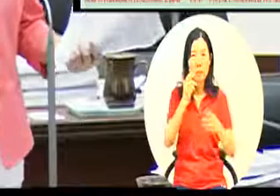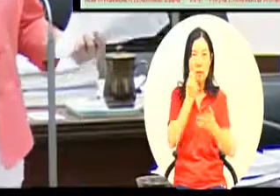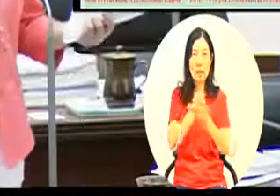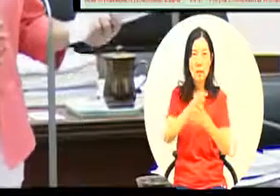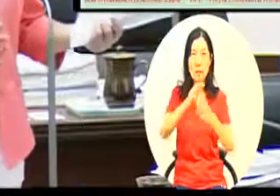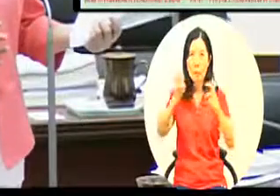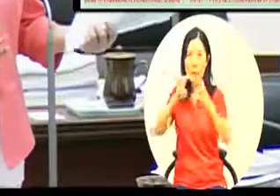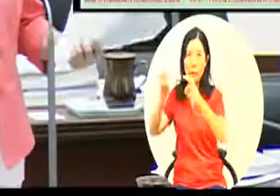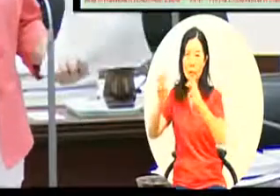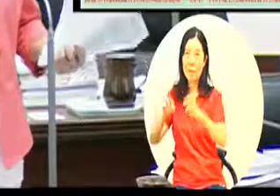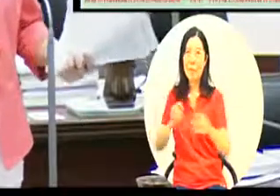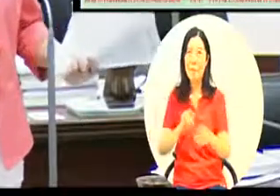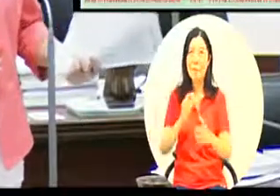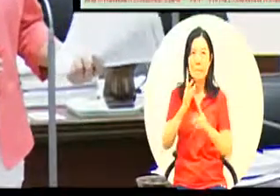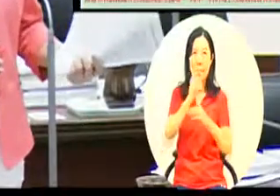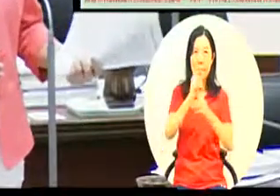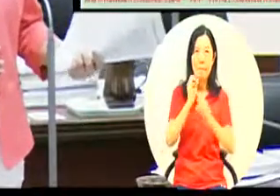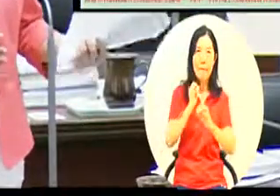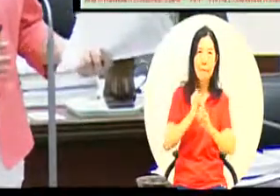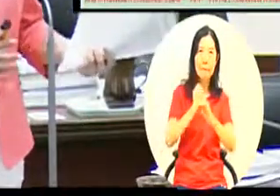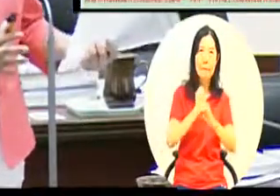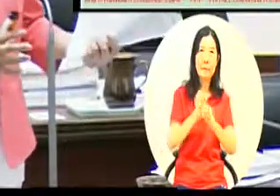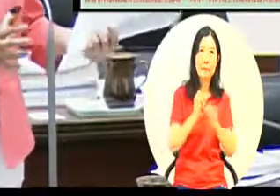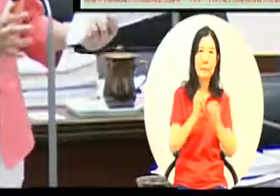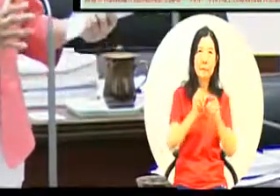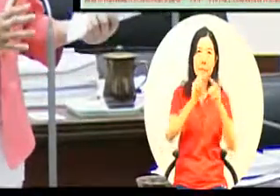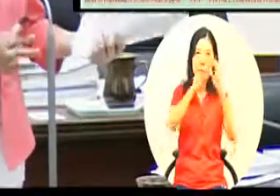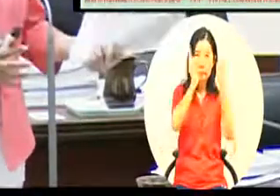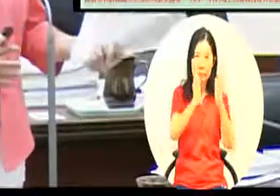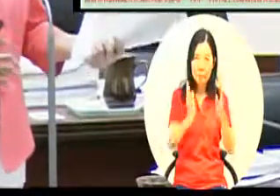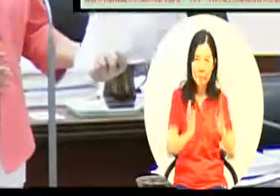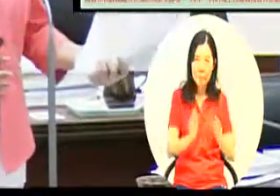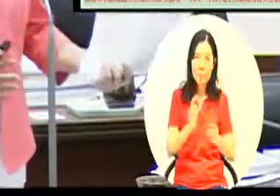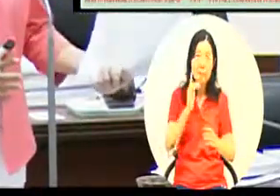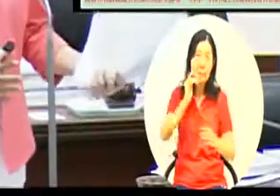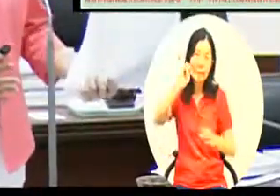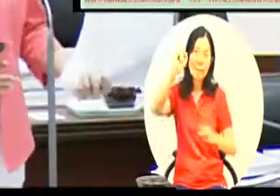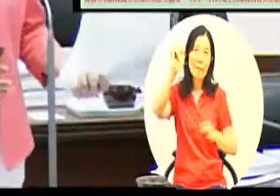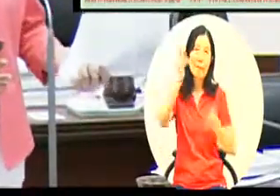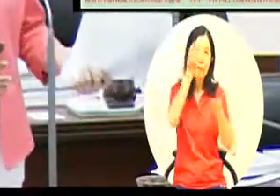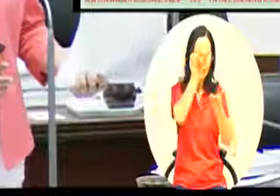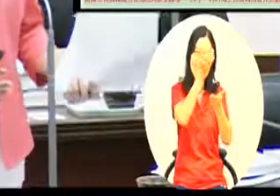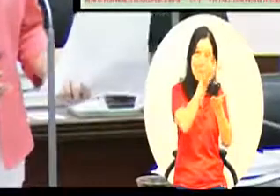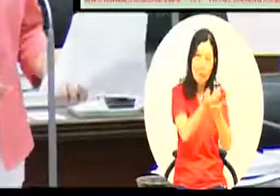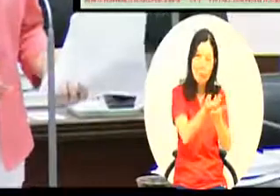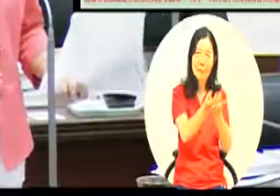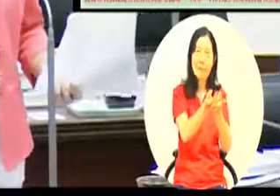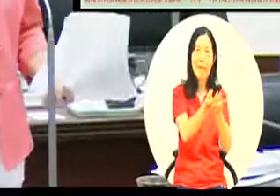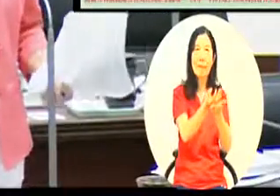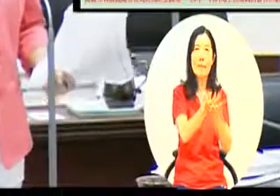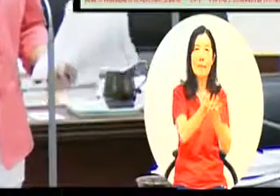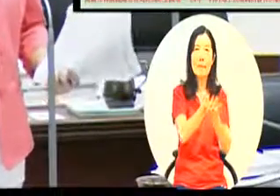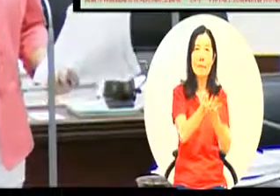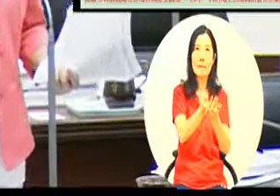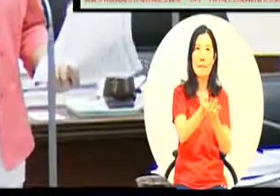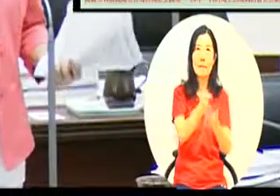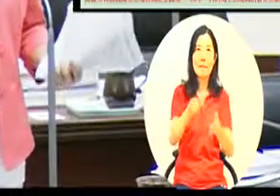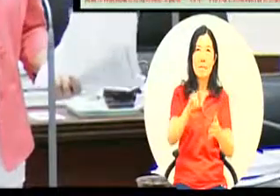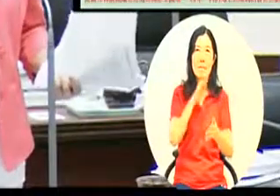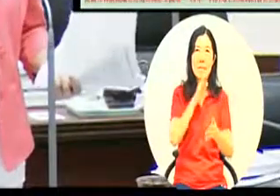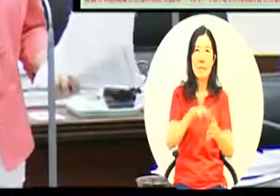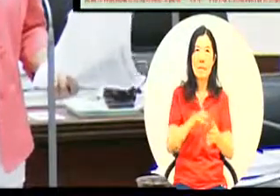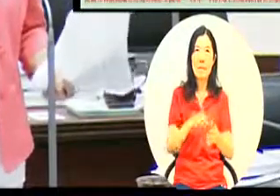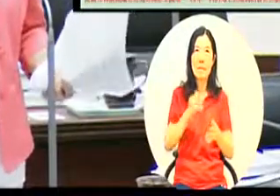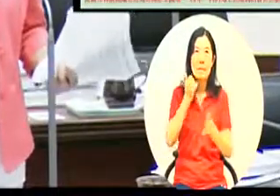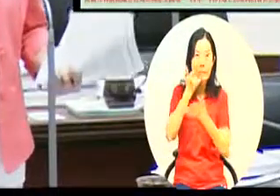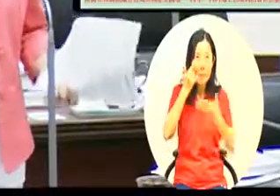加新旧哈，啊个啊咱的新民哎，跟妈祖呢，都把它放在我们的船上，这样，这就是我们和